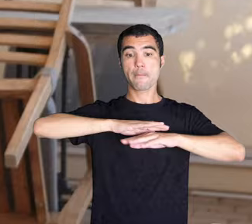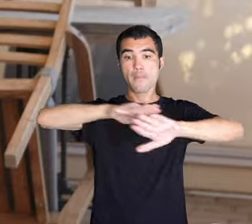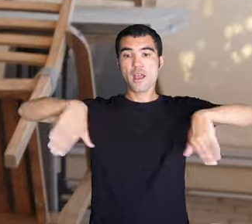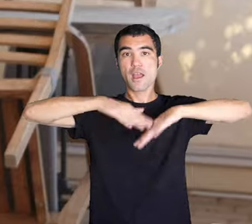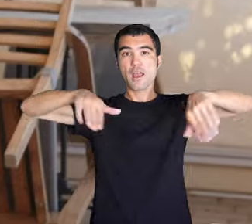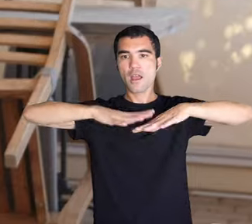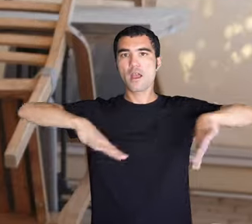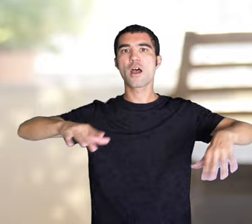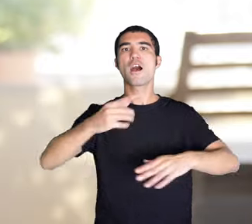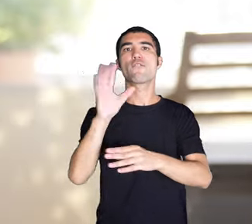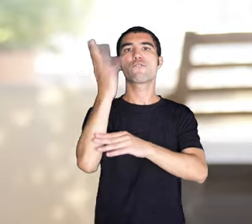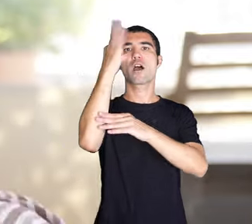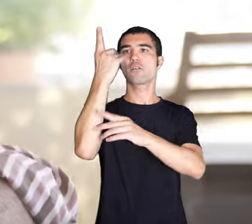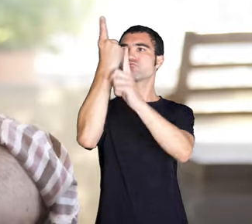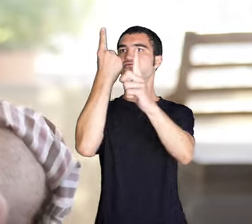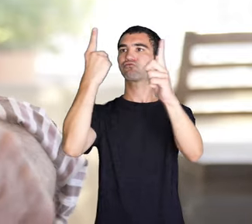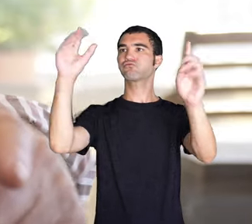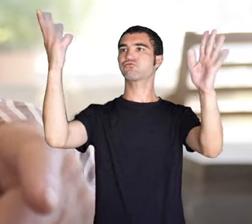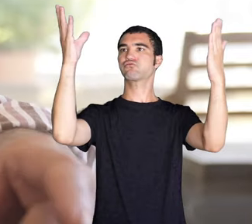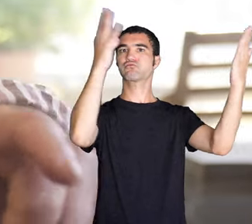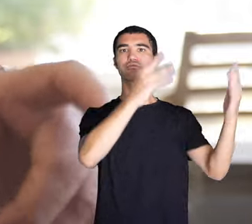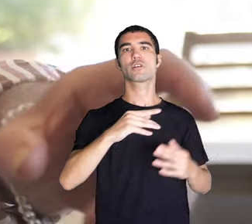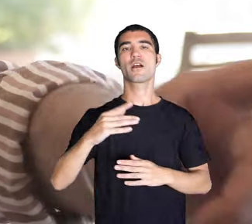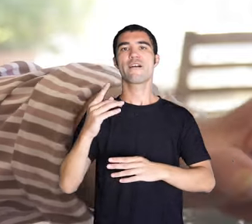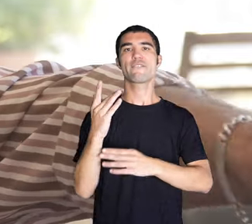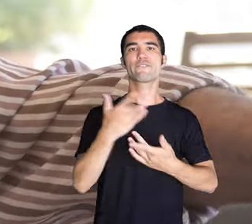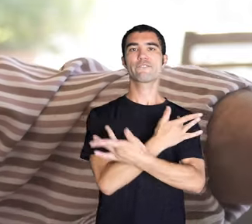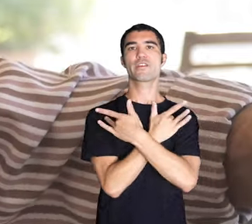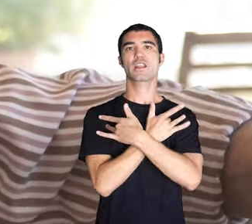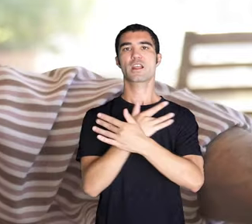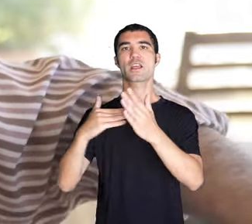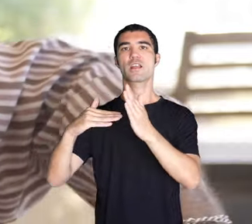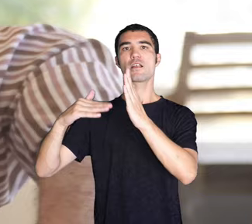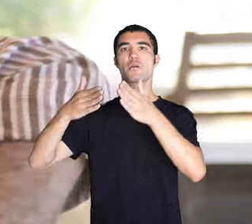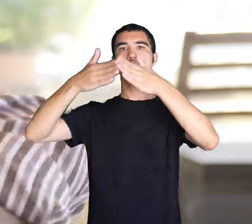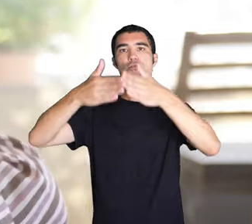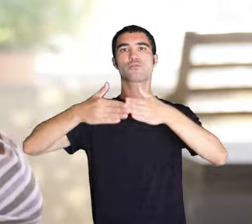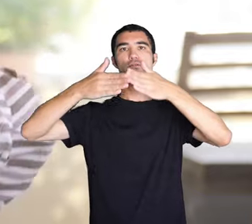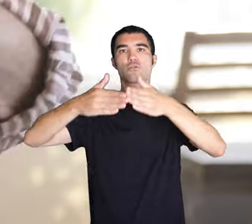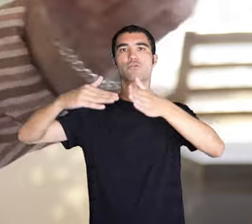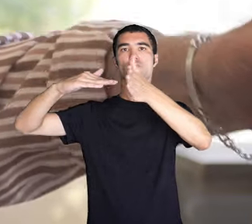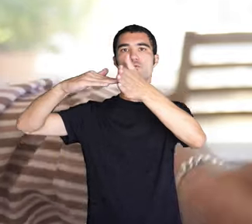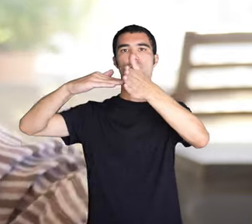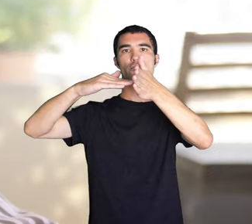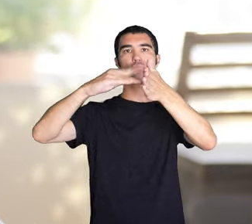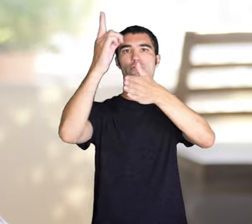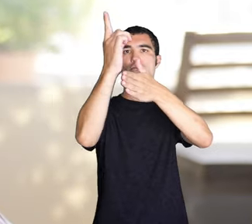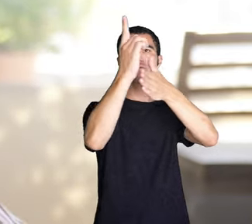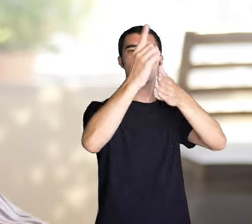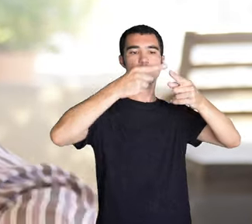remada d'entorxes i passava la Virgen del Carmen dins una barca, la passejava per tota la